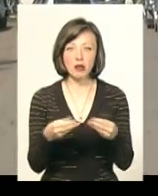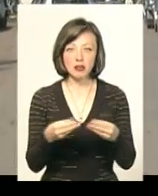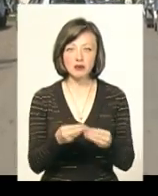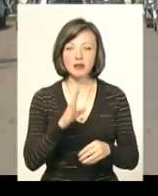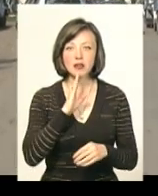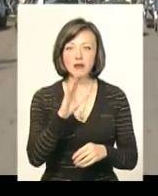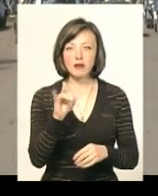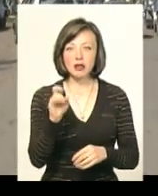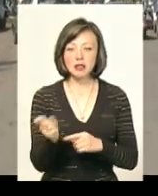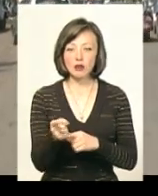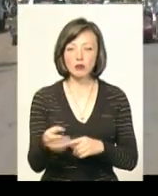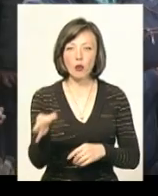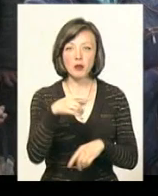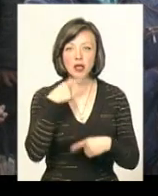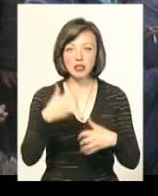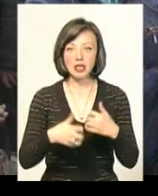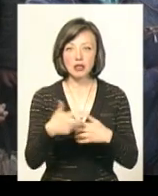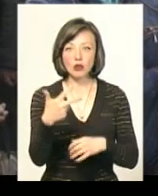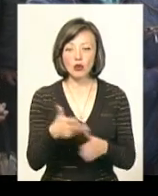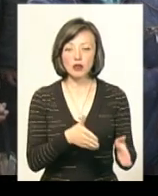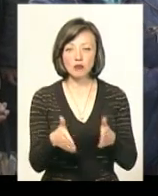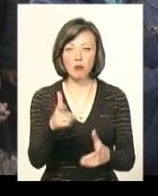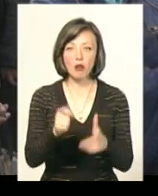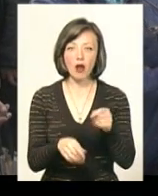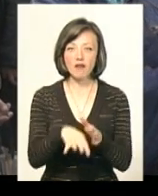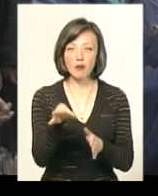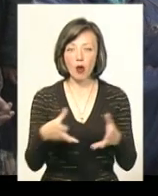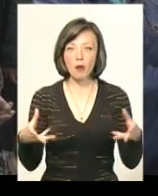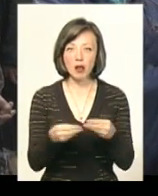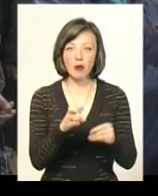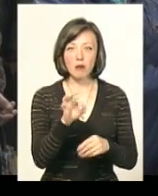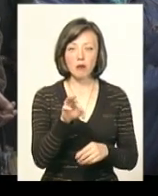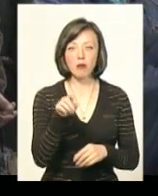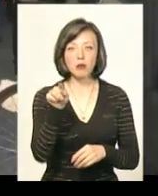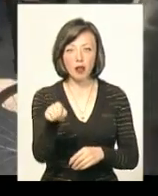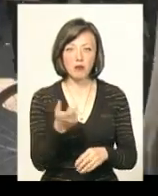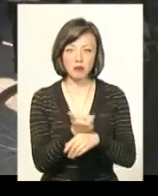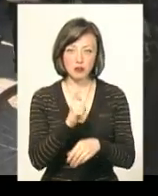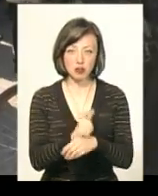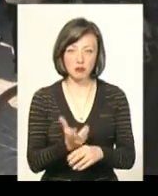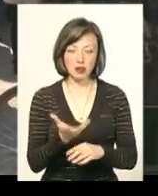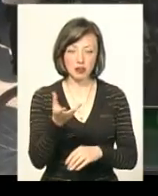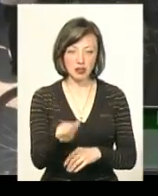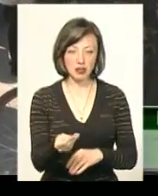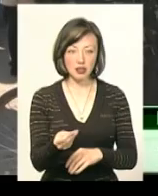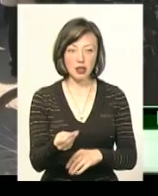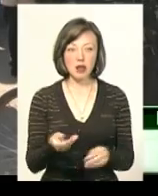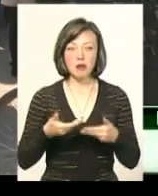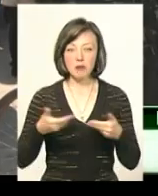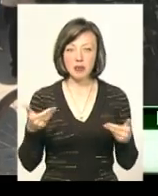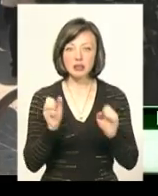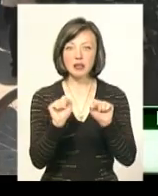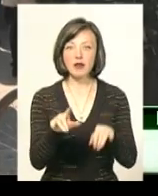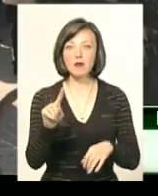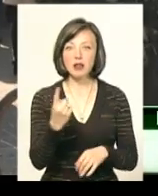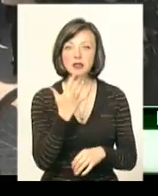Пані Віра з Тернопільської області каже, серед трьох заготувачів молока вибрала кооператив, бо там більше платили. Ми здавали в той перший національний